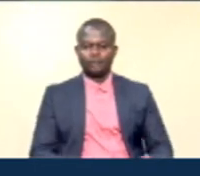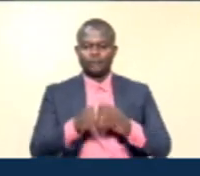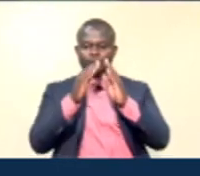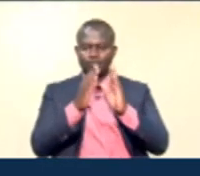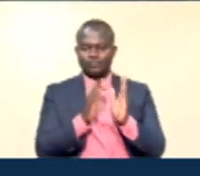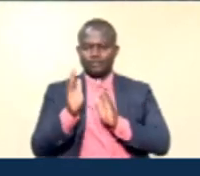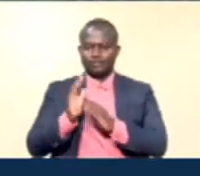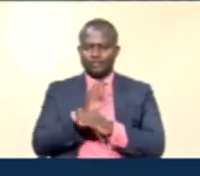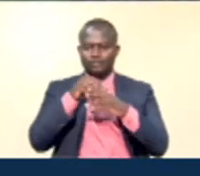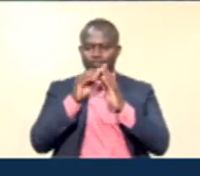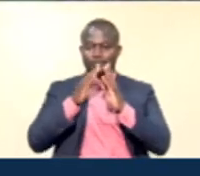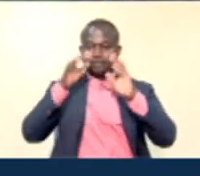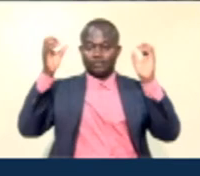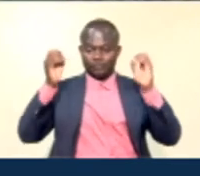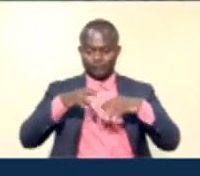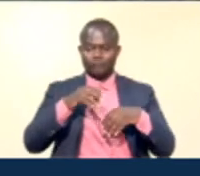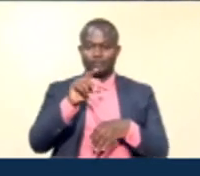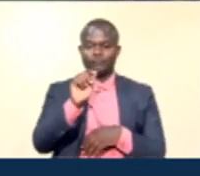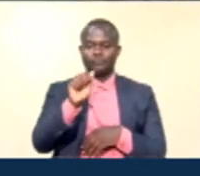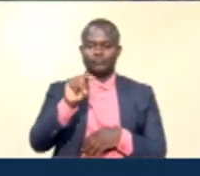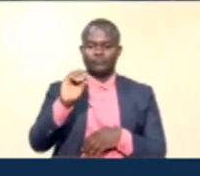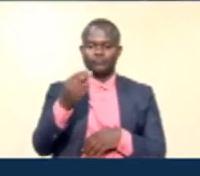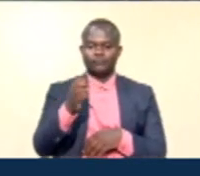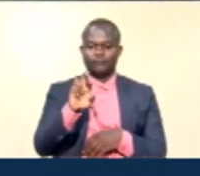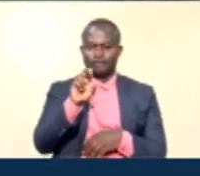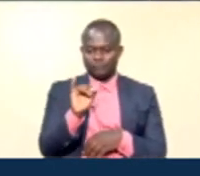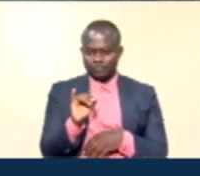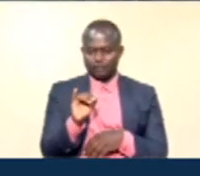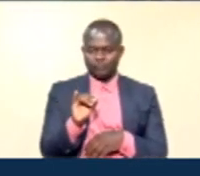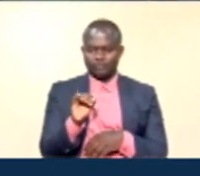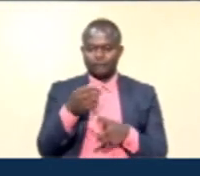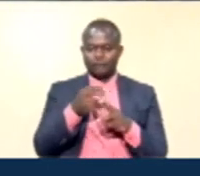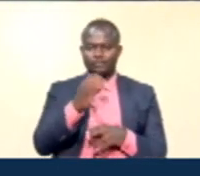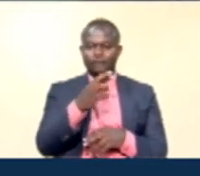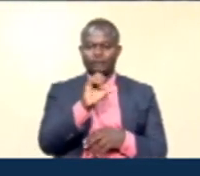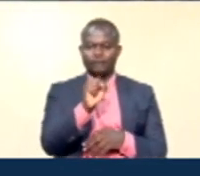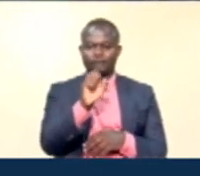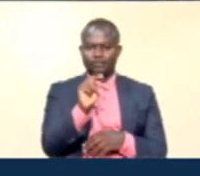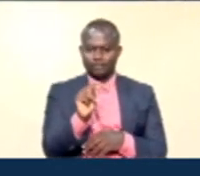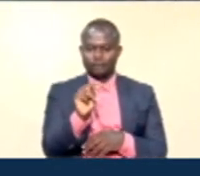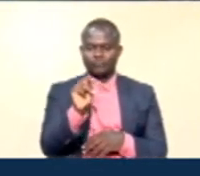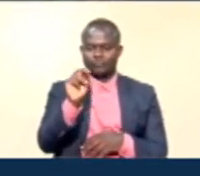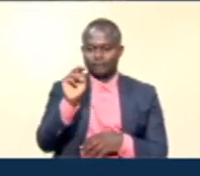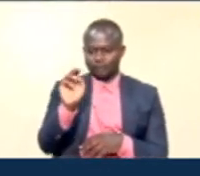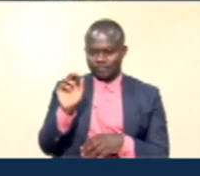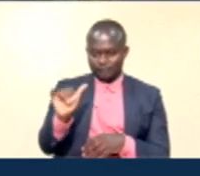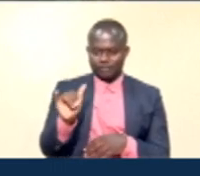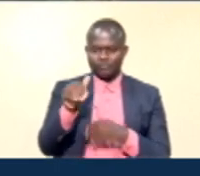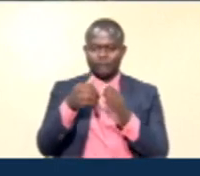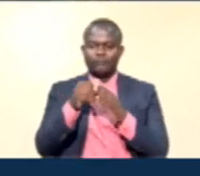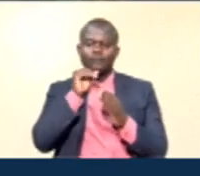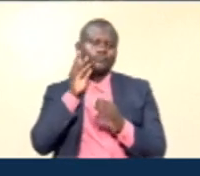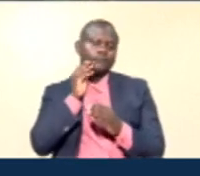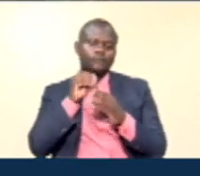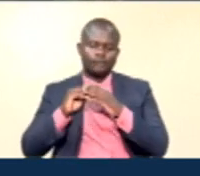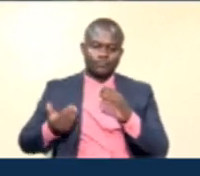utunganyirizwamo umuziki muri Kigali kanuhere Ruth Christmas uzwi ku izina rya Chris Neat arakora akazi kadasanzwe kamenyereye ku bagore n'abakobwa